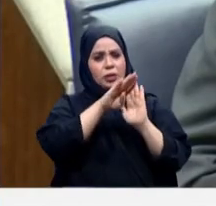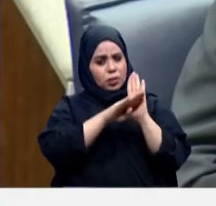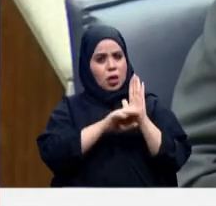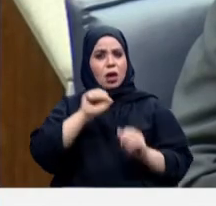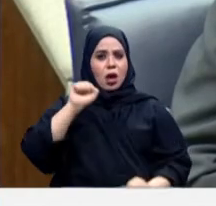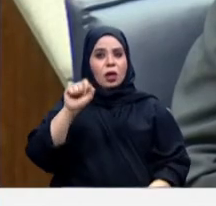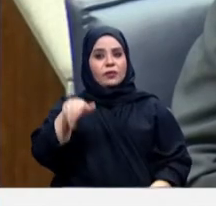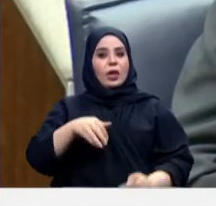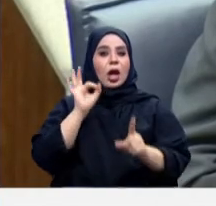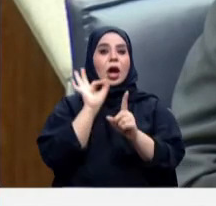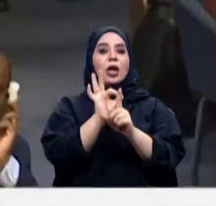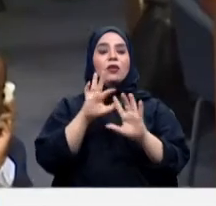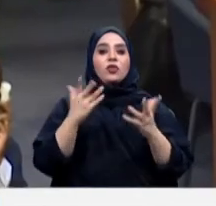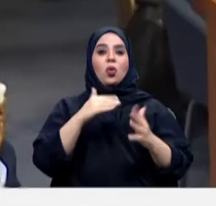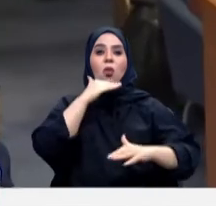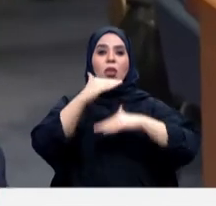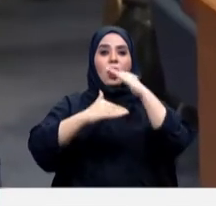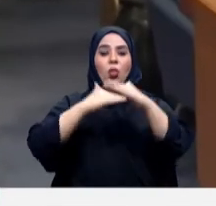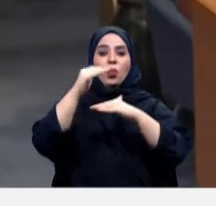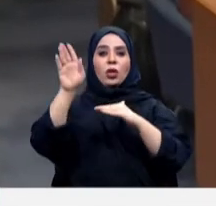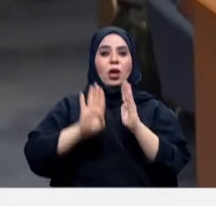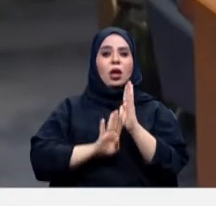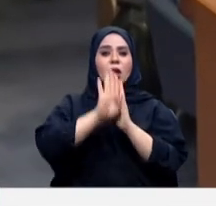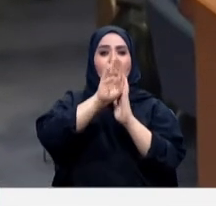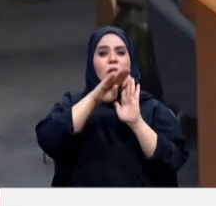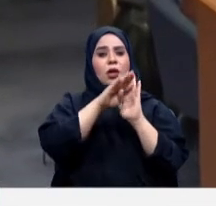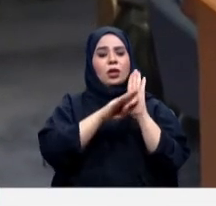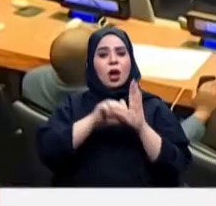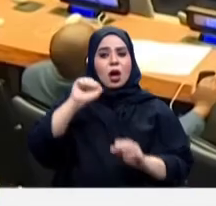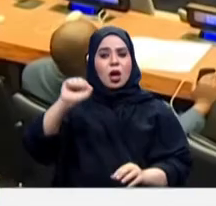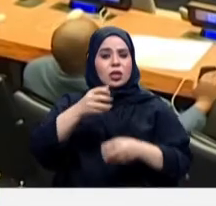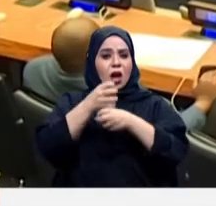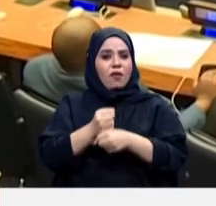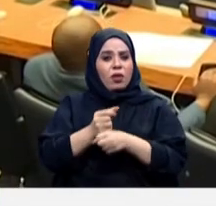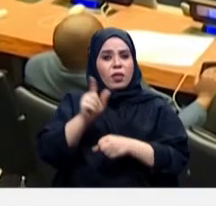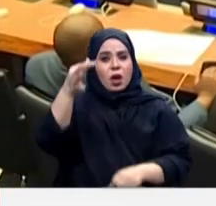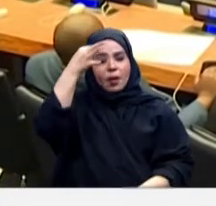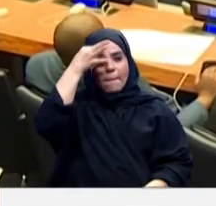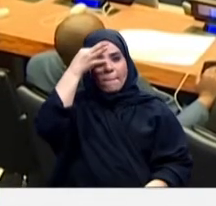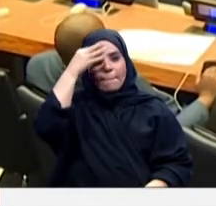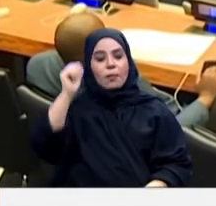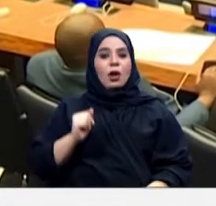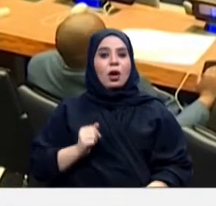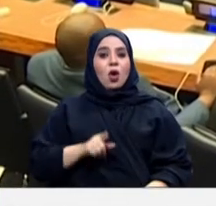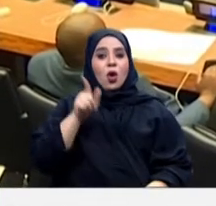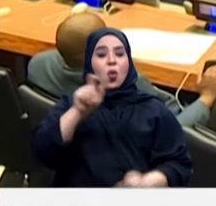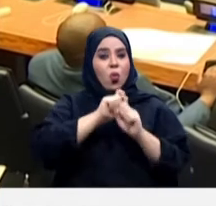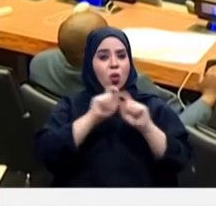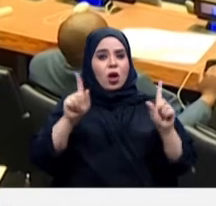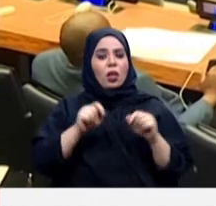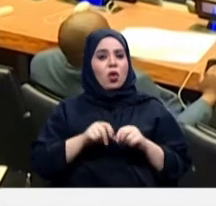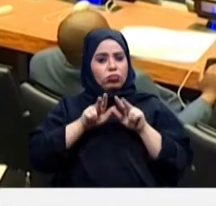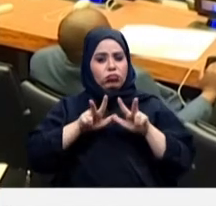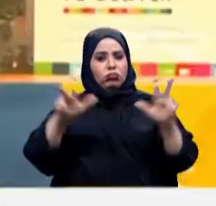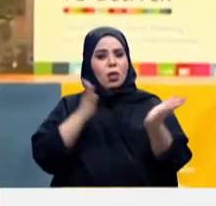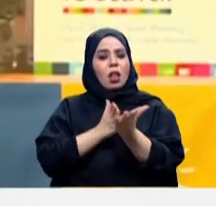التي تهدف إلى تطوير وتكثيف برامج الرعاية الصحية الوقائية وترويج أنماط الحياة الصحية بين جميع فئات